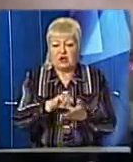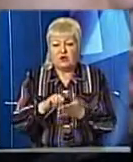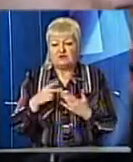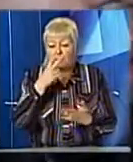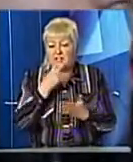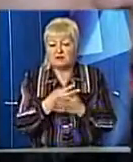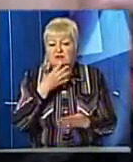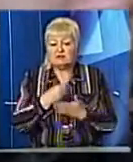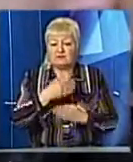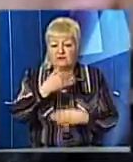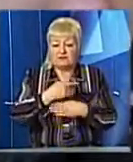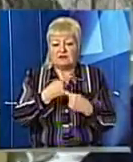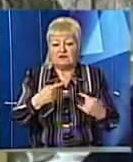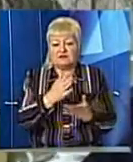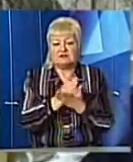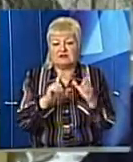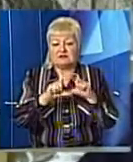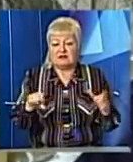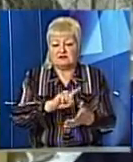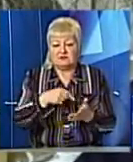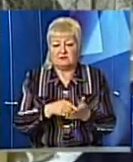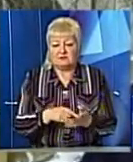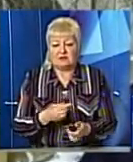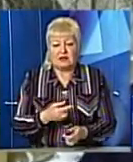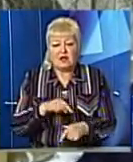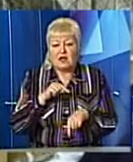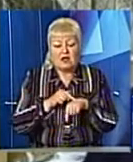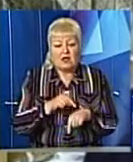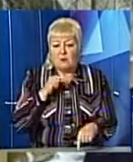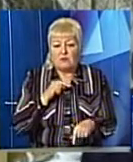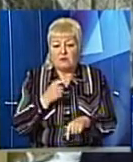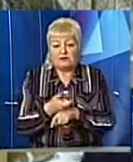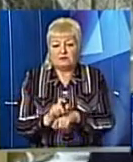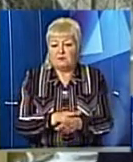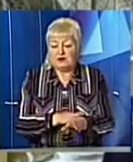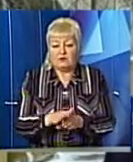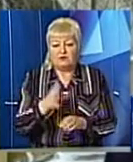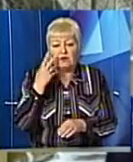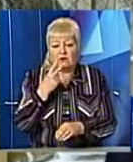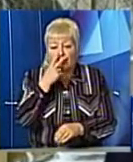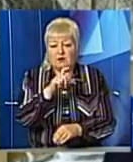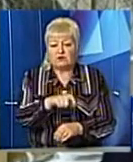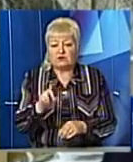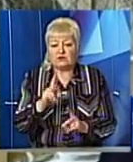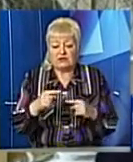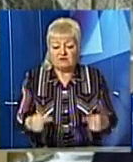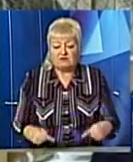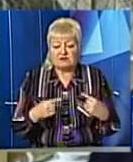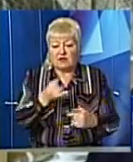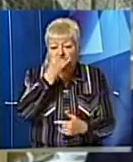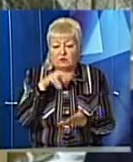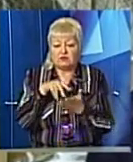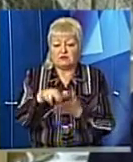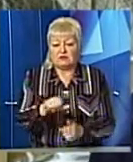свою виставу в різних закладах міста. Емоції переповнюють, тому що коли ти бачиш людей, які на візках, які не можуть рухатися